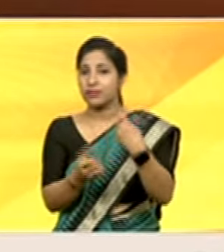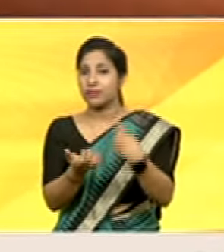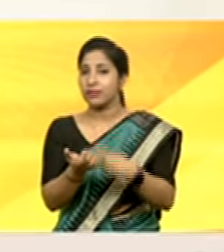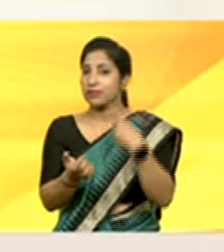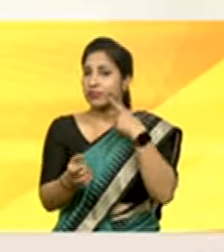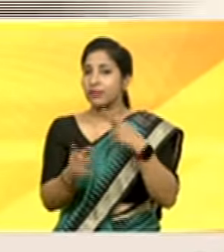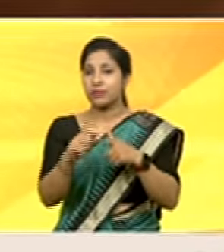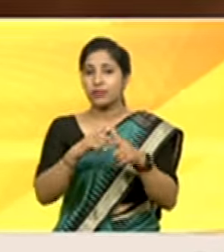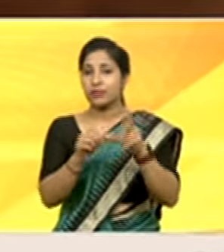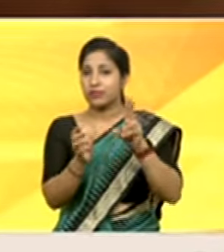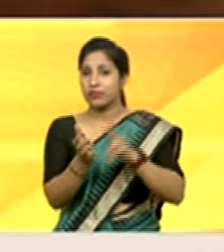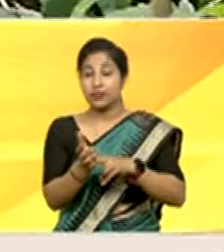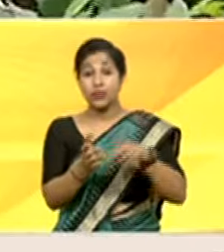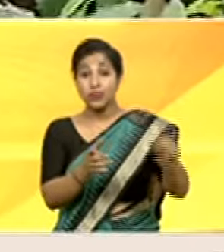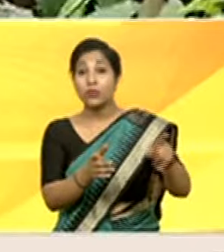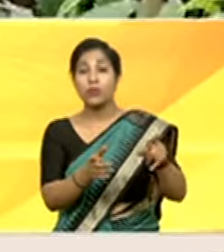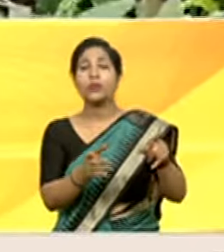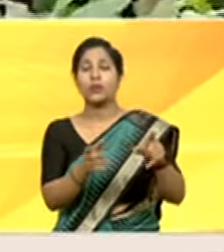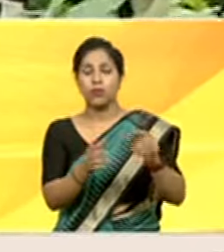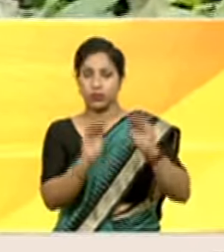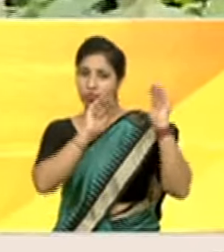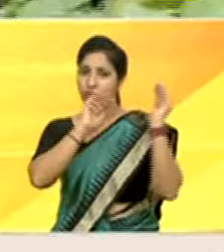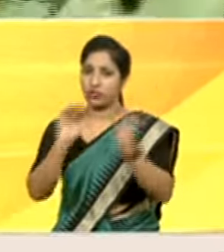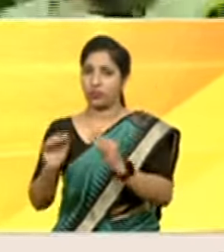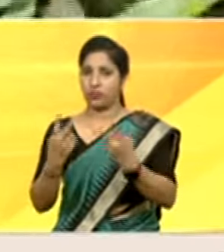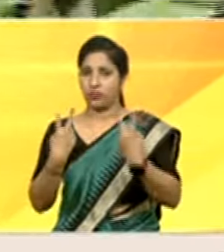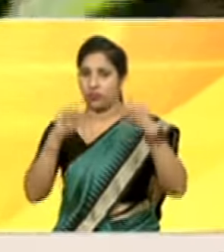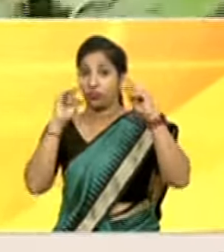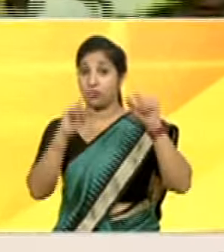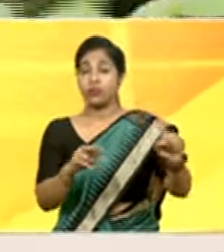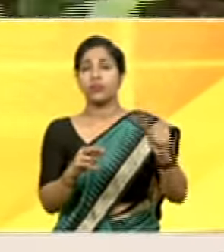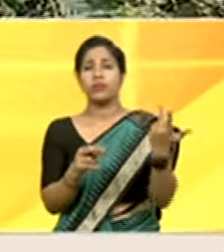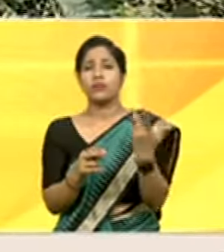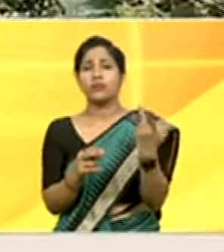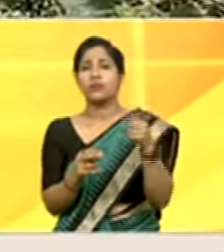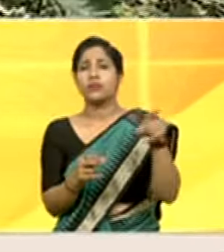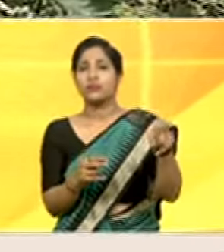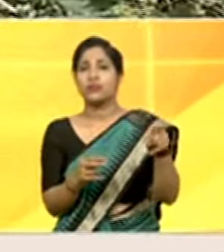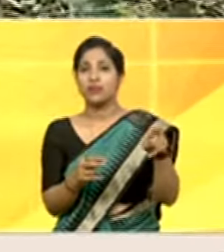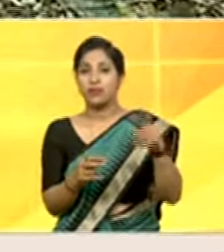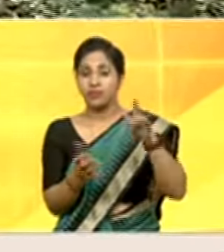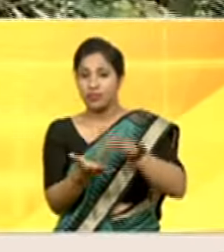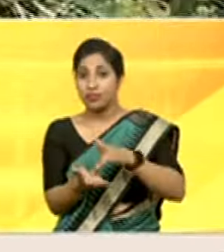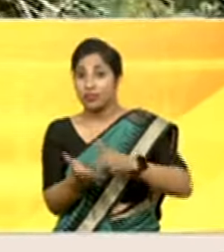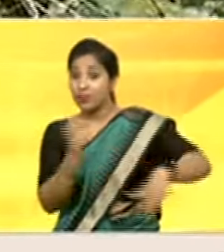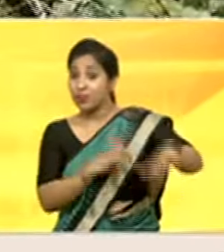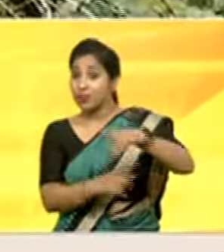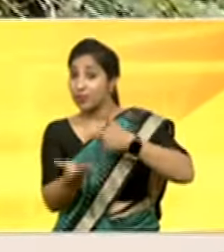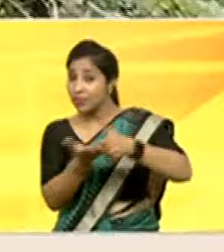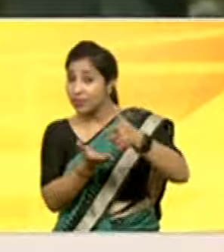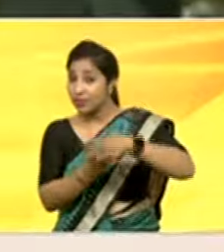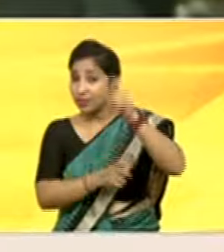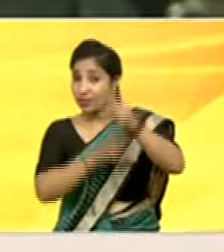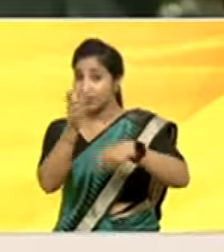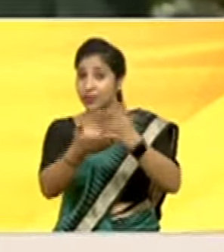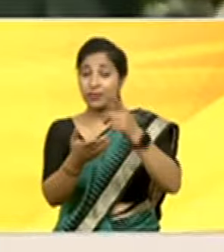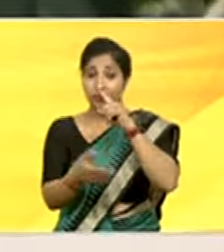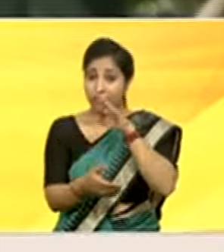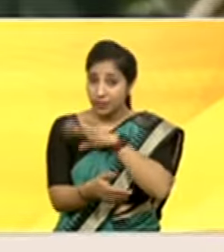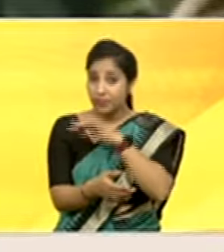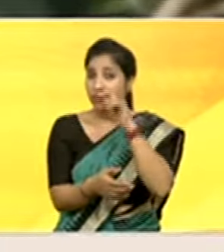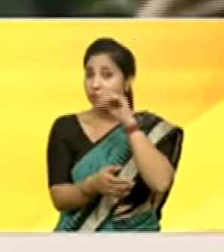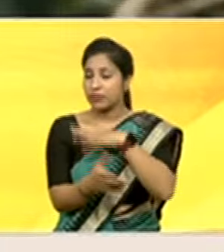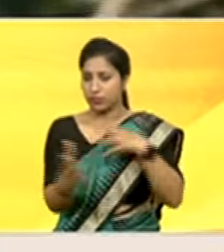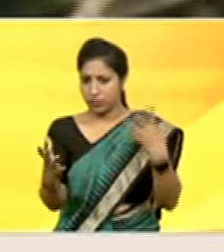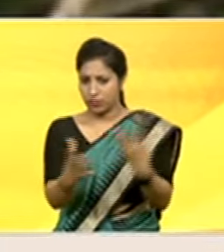की बहुत बड़ी भूमी का रही है। इसने यहां के किसान भाई बहनों को एक